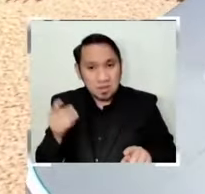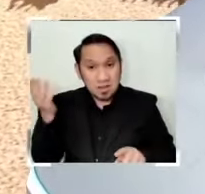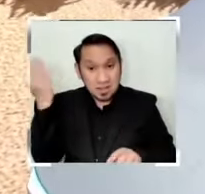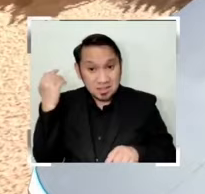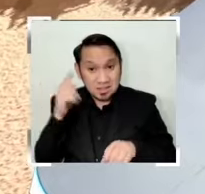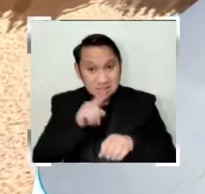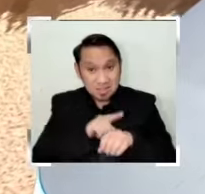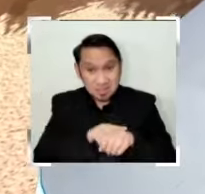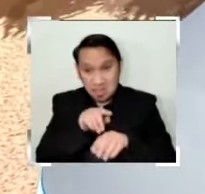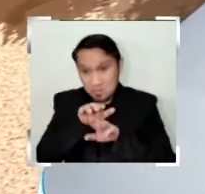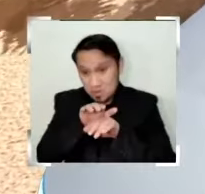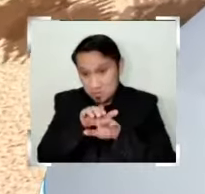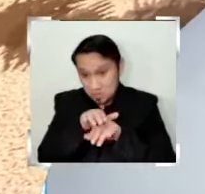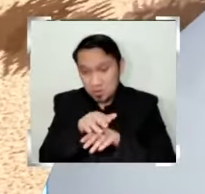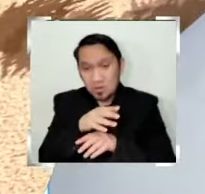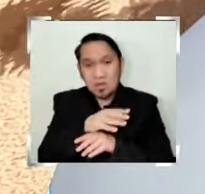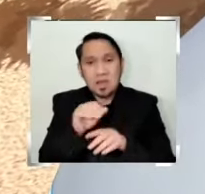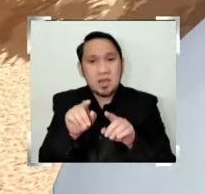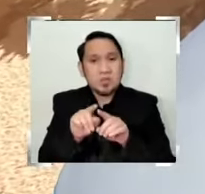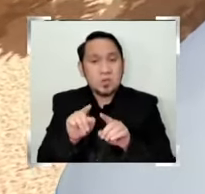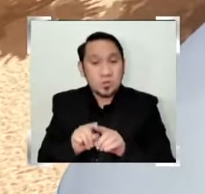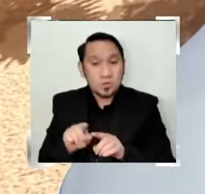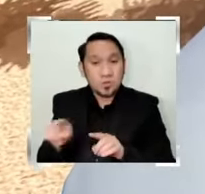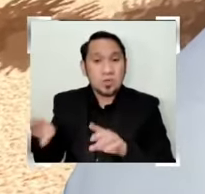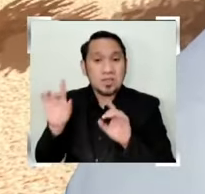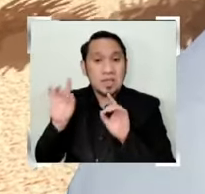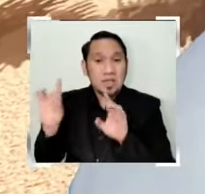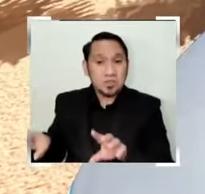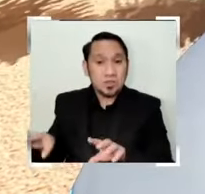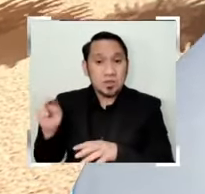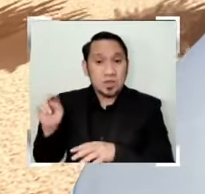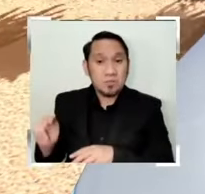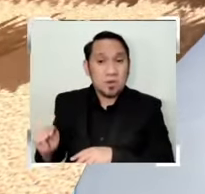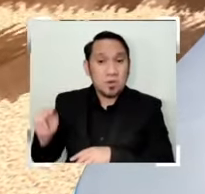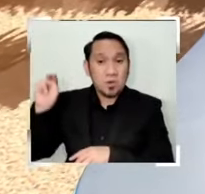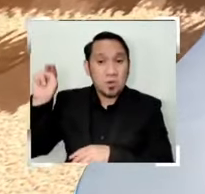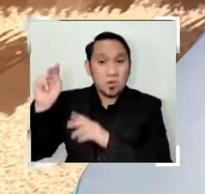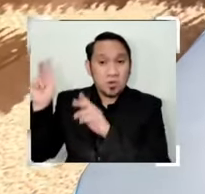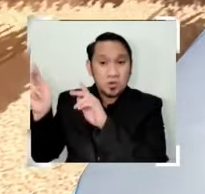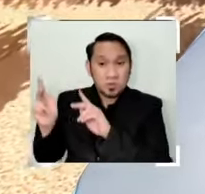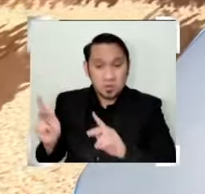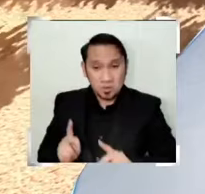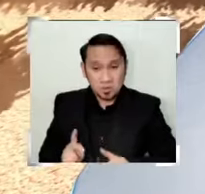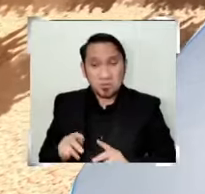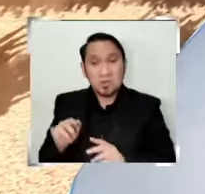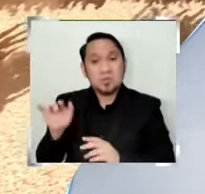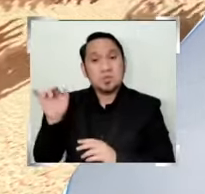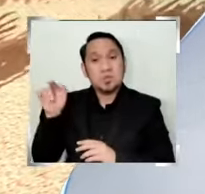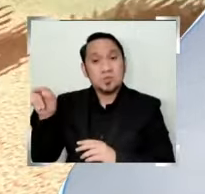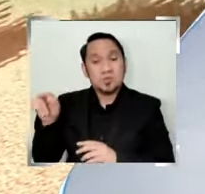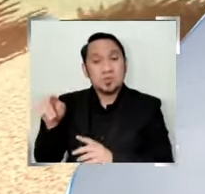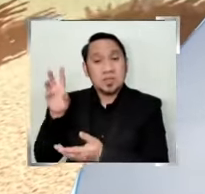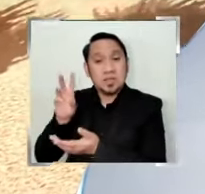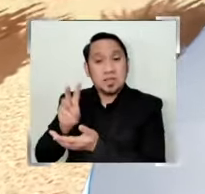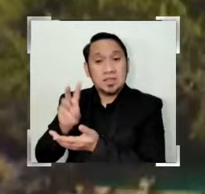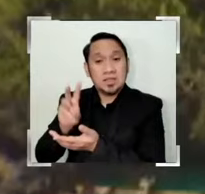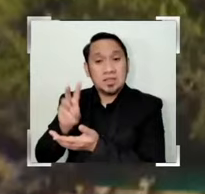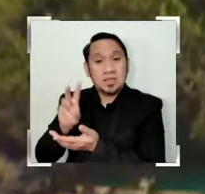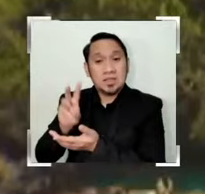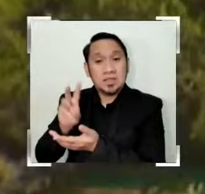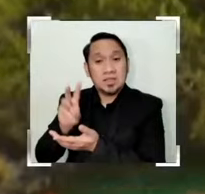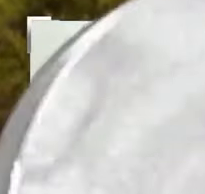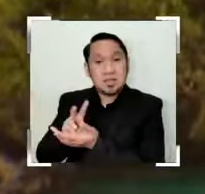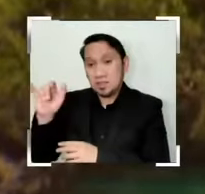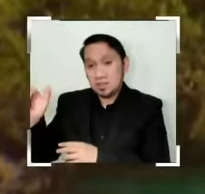sa mga magagandang beach sa Hilagang Palawan gaya ng namataan sa bayan ng Taytay. Saksi si Sandra Aguinaldo.